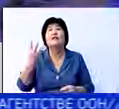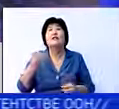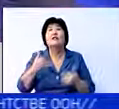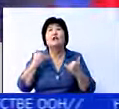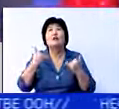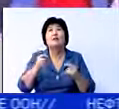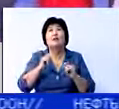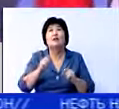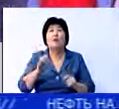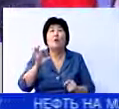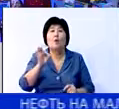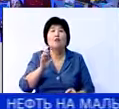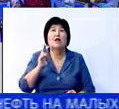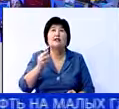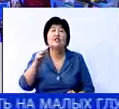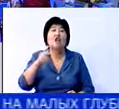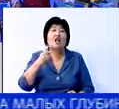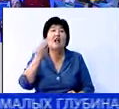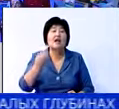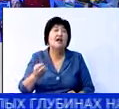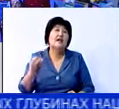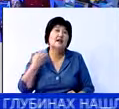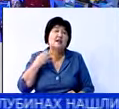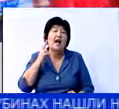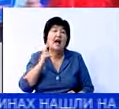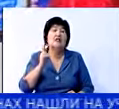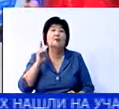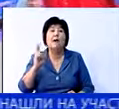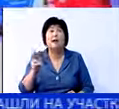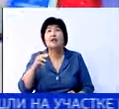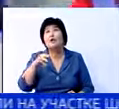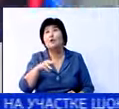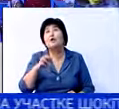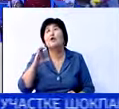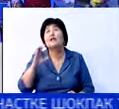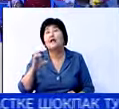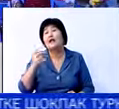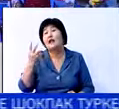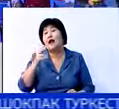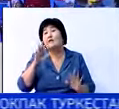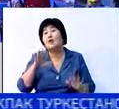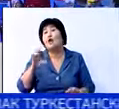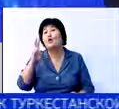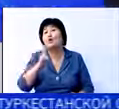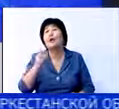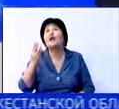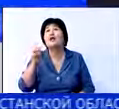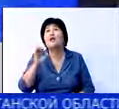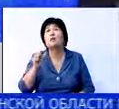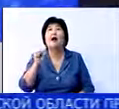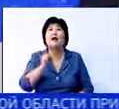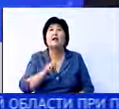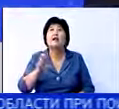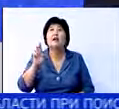место присуждено Орнахан Пазыл из Жалагаша, кызылординцам Кадырбеку Калдару и Мируэр Сагынбек. На втором месте Нурбулат Шалабай и Арелым